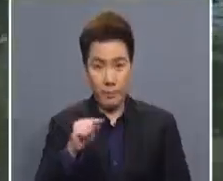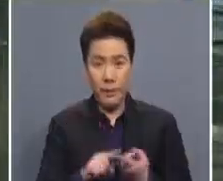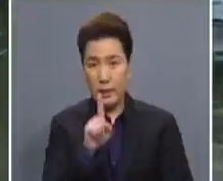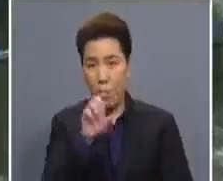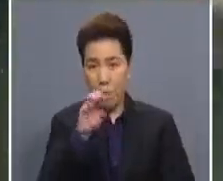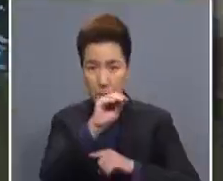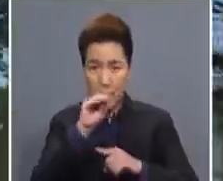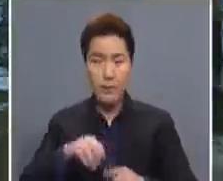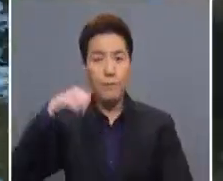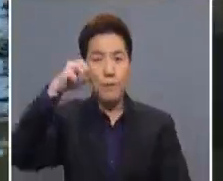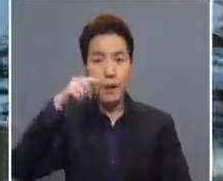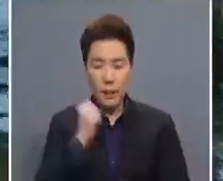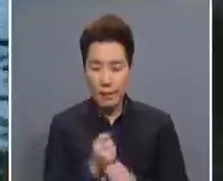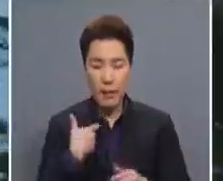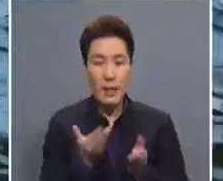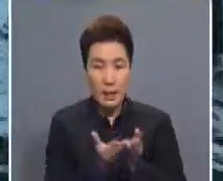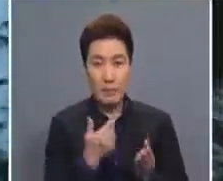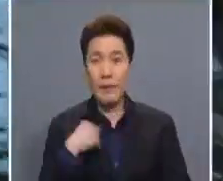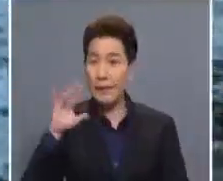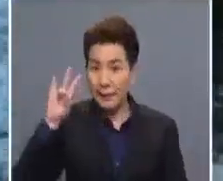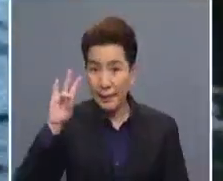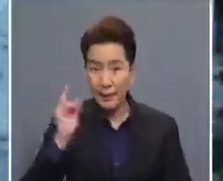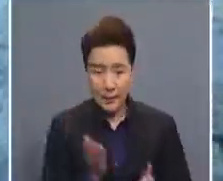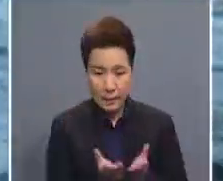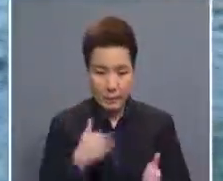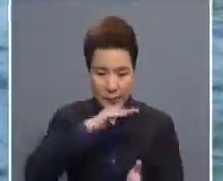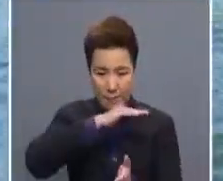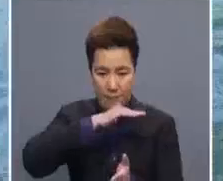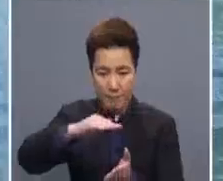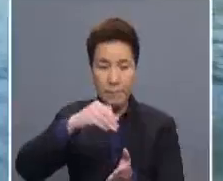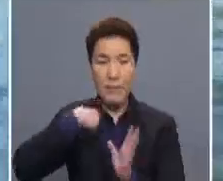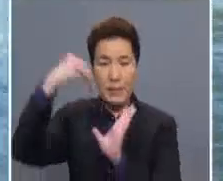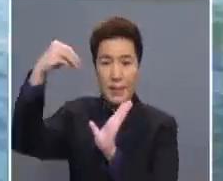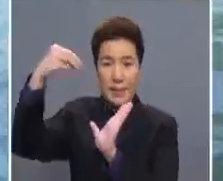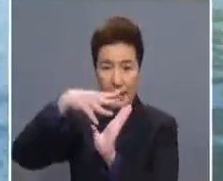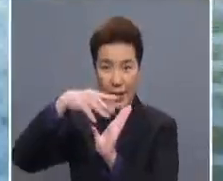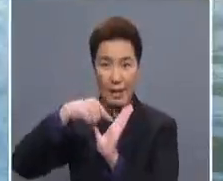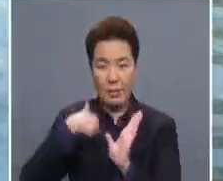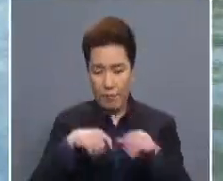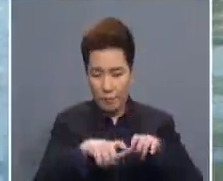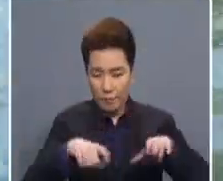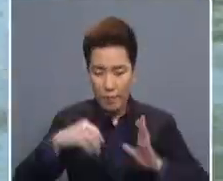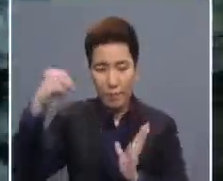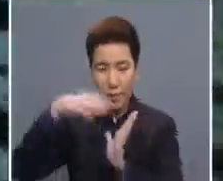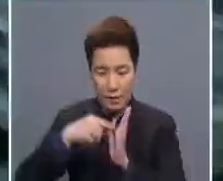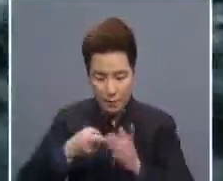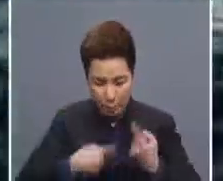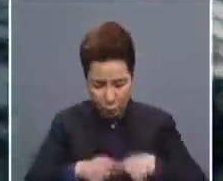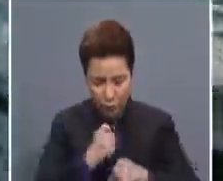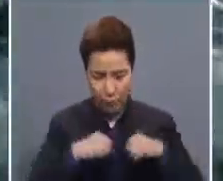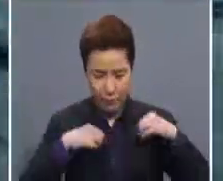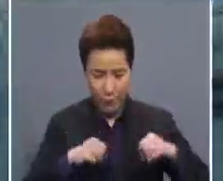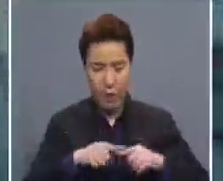ใช้วัสดุไฟเบอร์กลาสผลิตรวม 7ลำและก็แต่ละลำจะมีหลังคาที่ติดตั้งแผงโซล่าเซลล์ 12แผงเพื่อผลิตเป็นกระแส